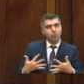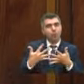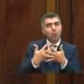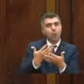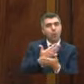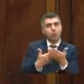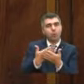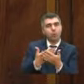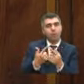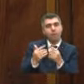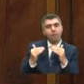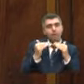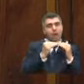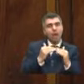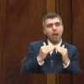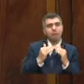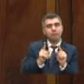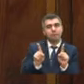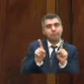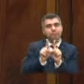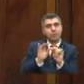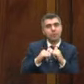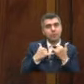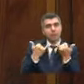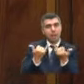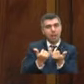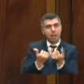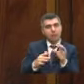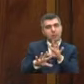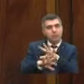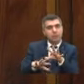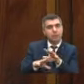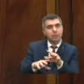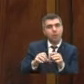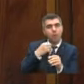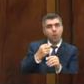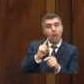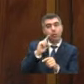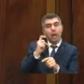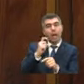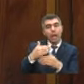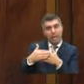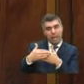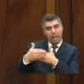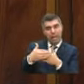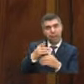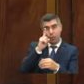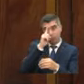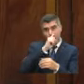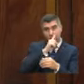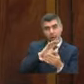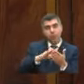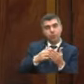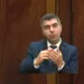والاقتصاديين وفق ما تم الاتفاق عليه في إطار الحوار الاجتماعي. الدراسة بقى لها أقل من شهر غادي تكمل إن شاء الله، وسنبدأ في هذا